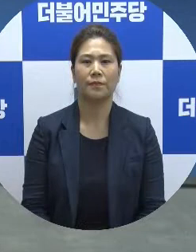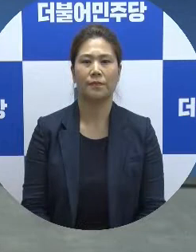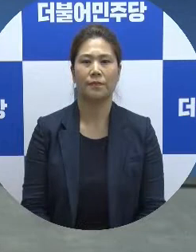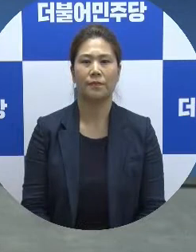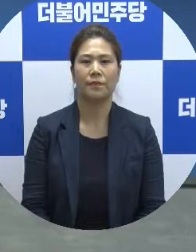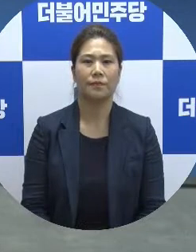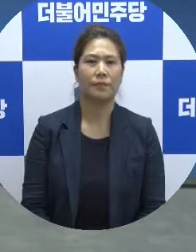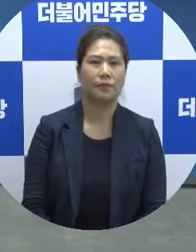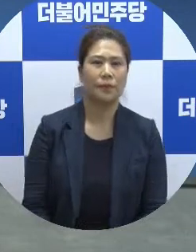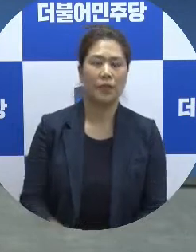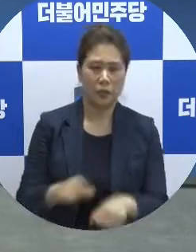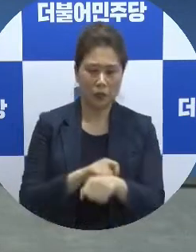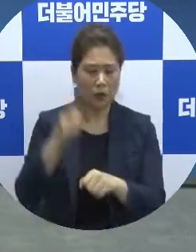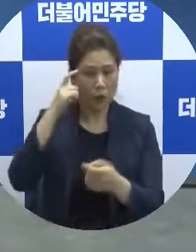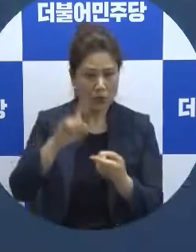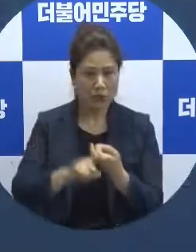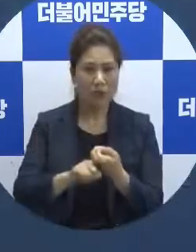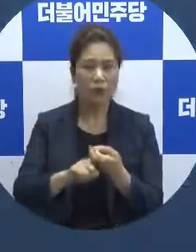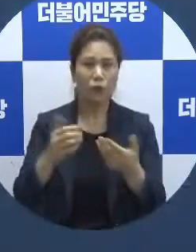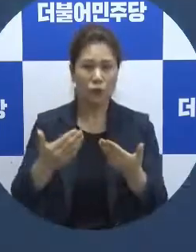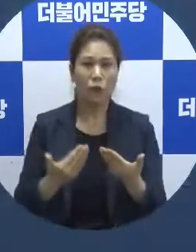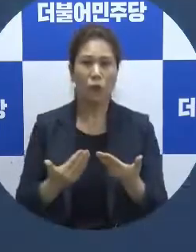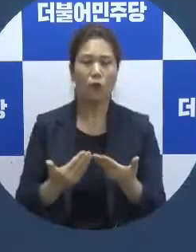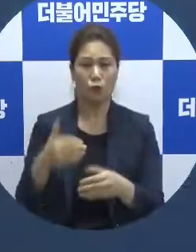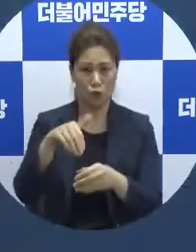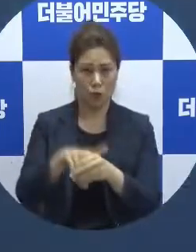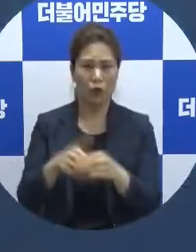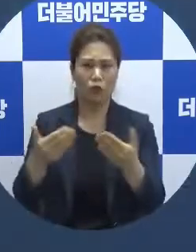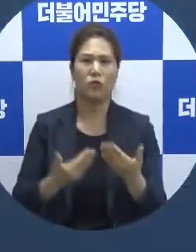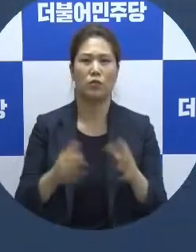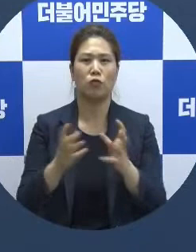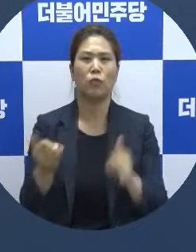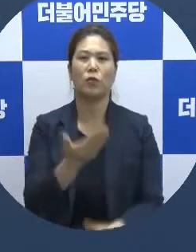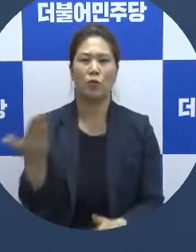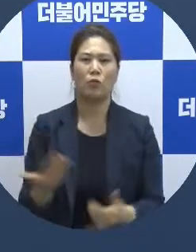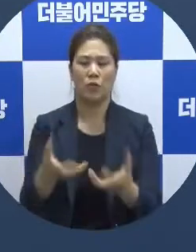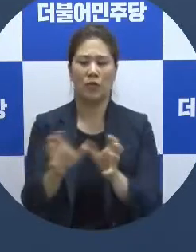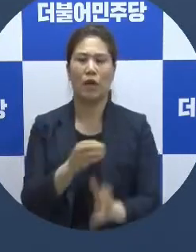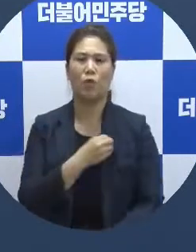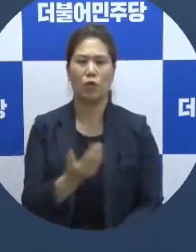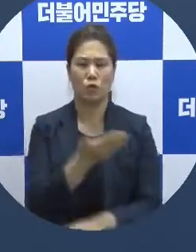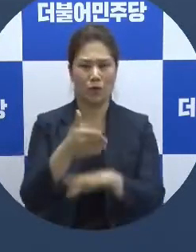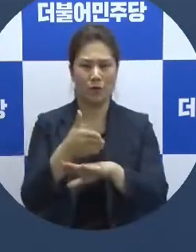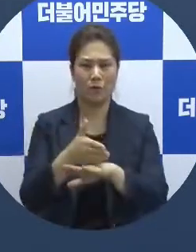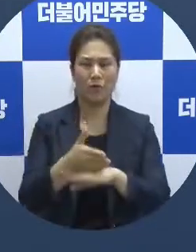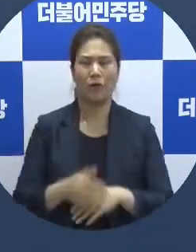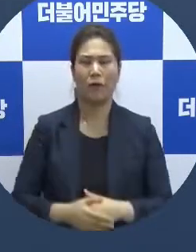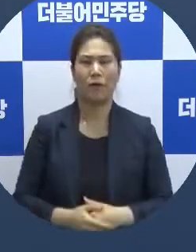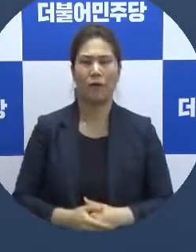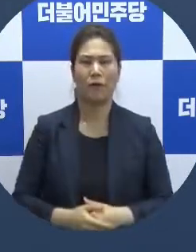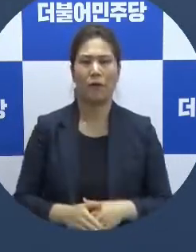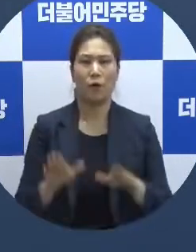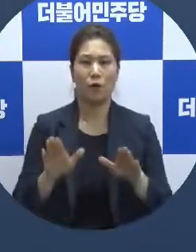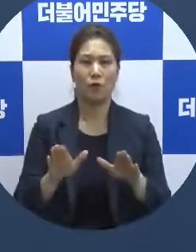네, 각별한 관심과 애정을 가지고 투표에 참여를 해주신 국민 여러분과 당원동지 여러분께 다시 한번 감사드립니다. 이상으로